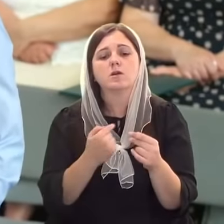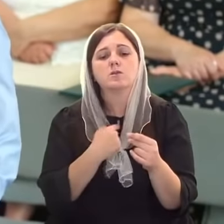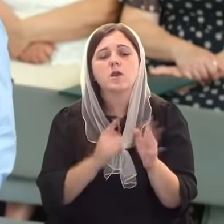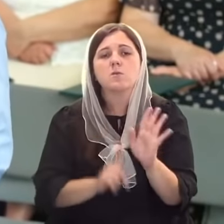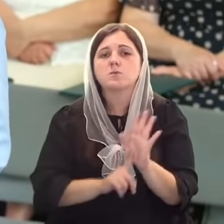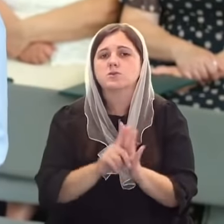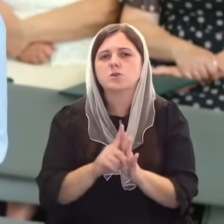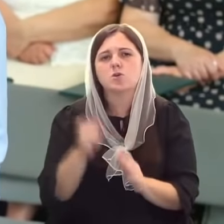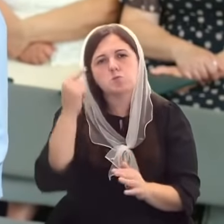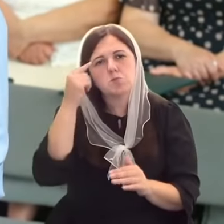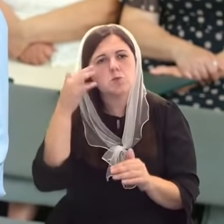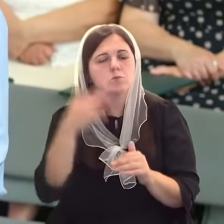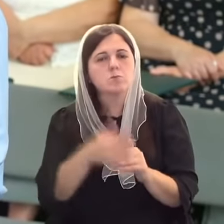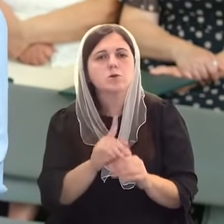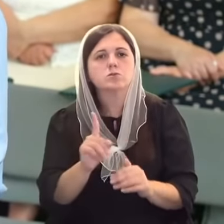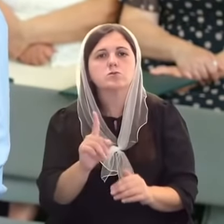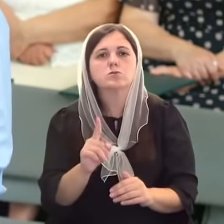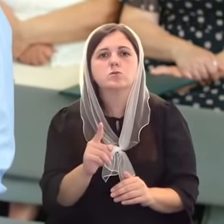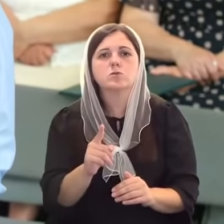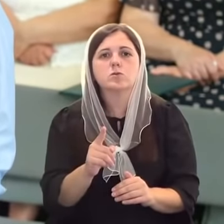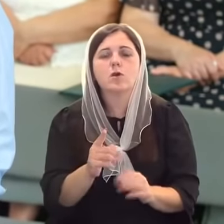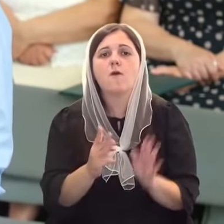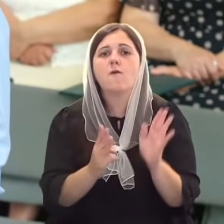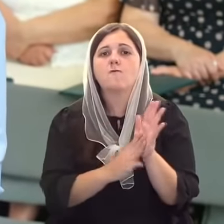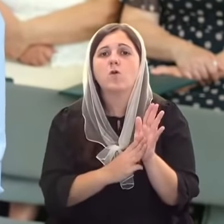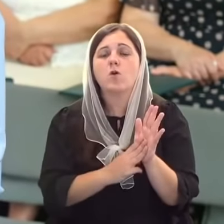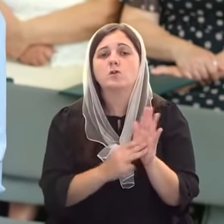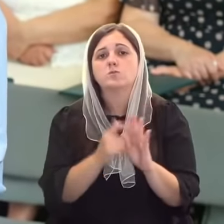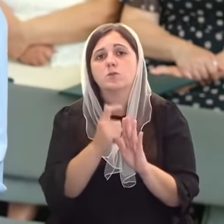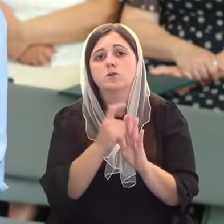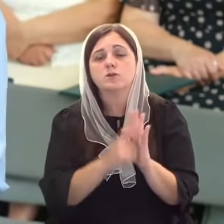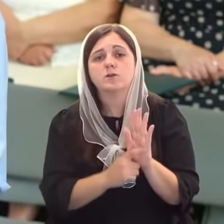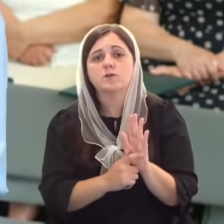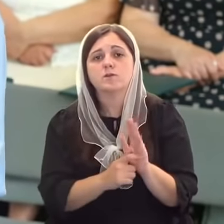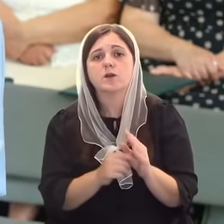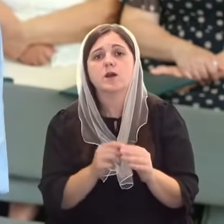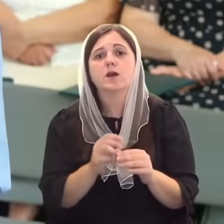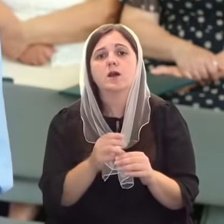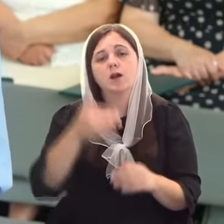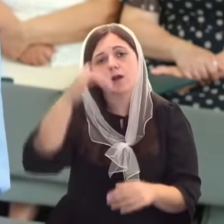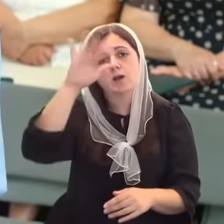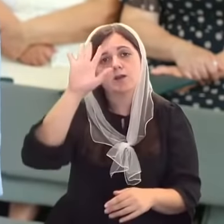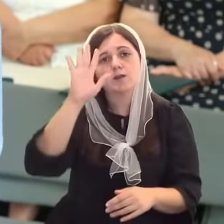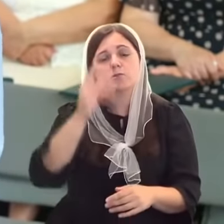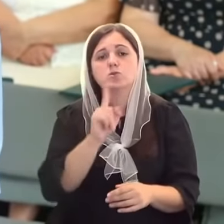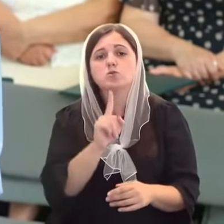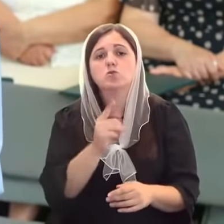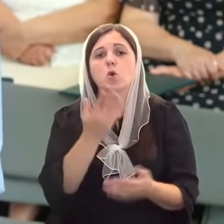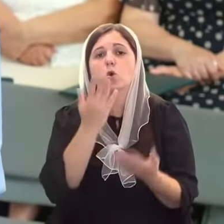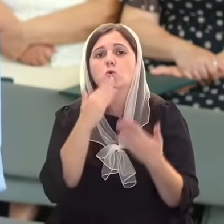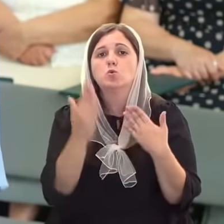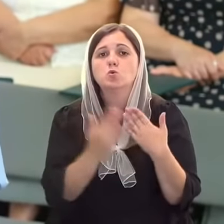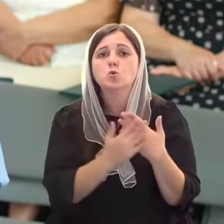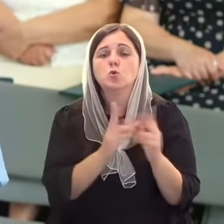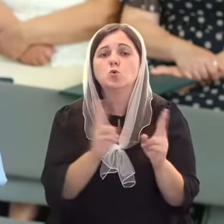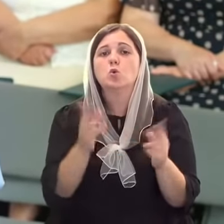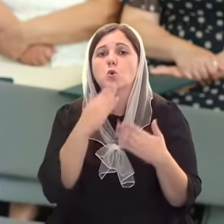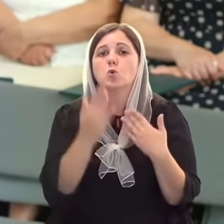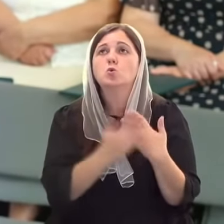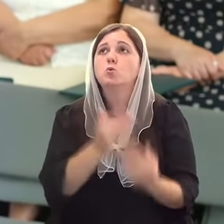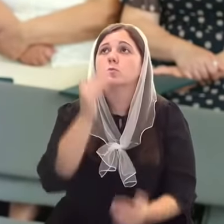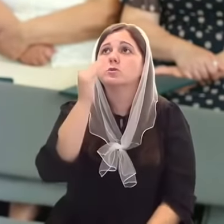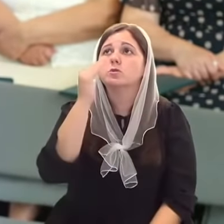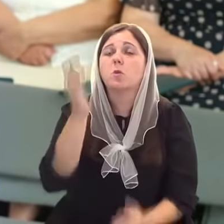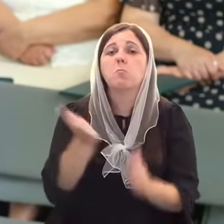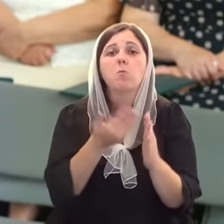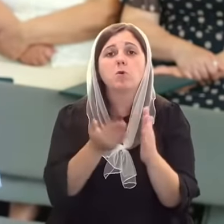начинаю понимать, что 8 глава Римлян, 26 стих написано, что любящим Его и призванным